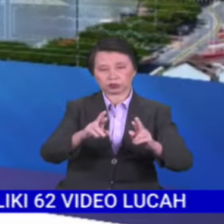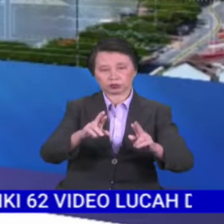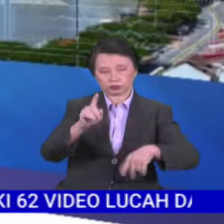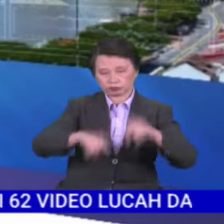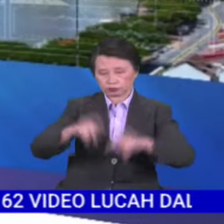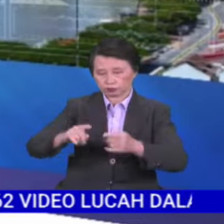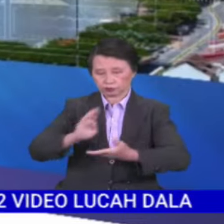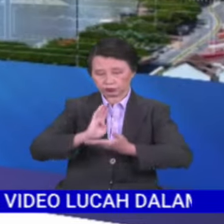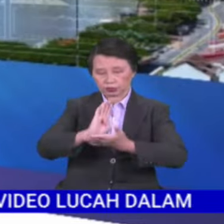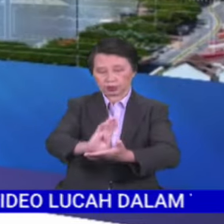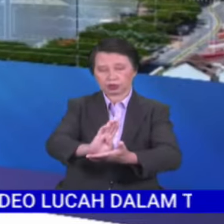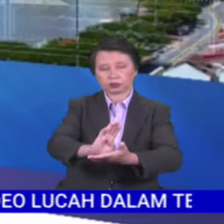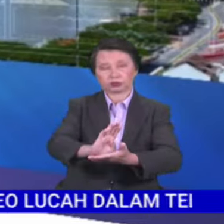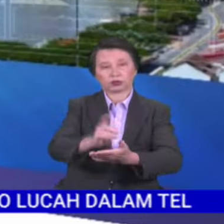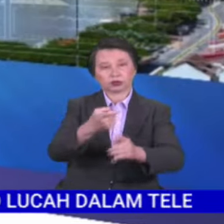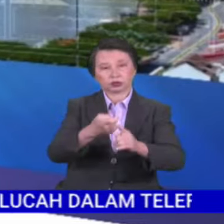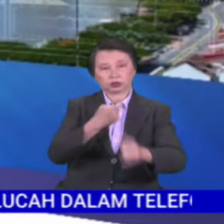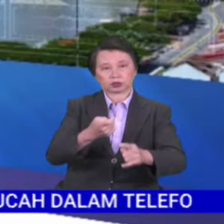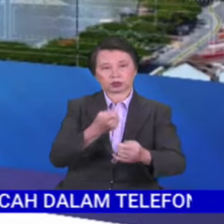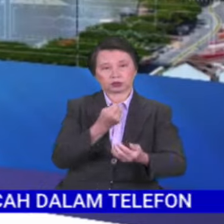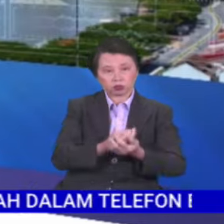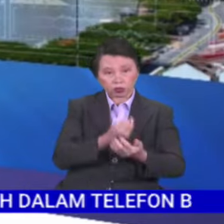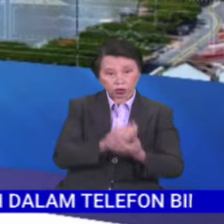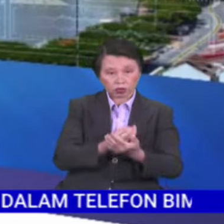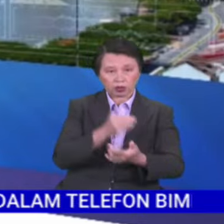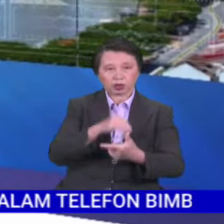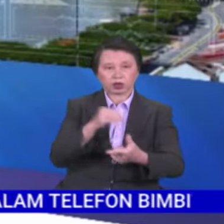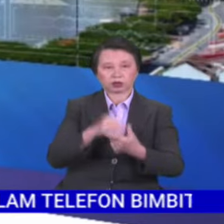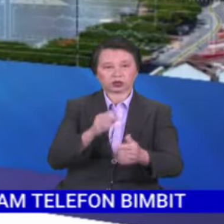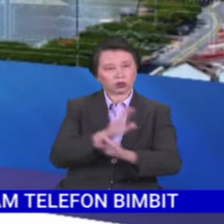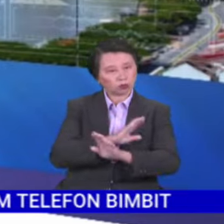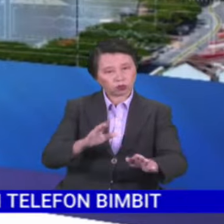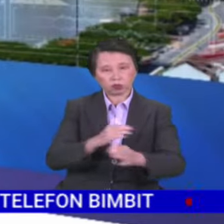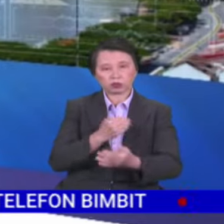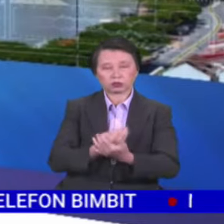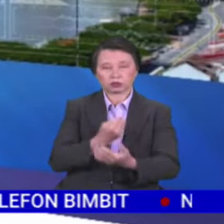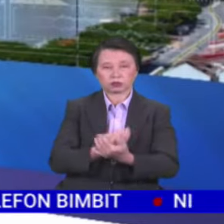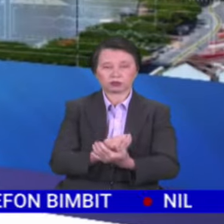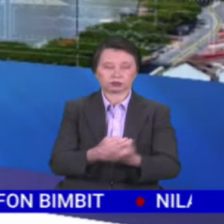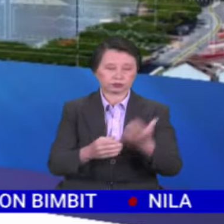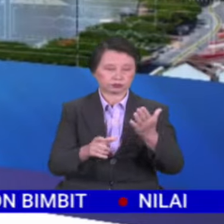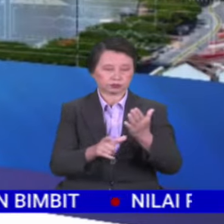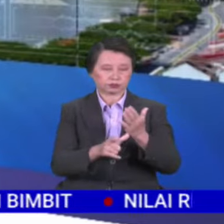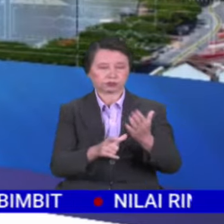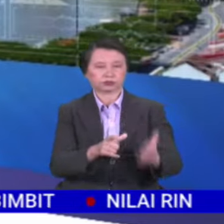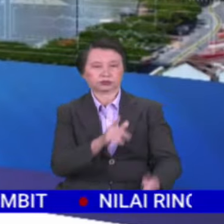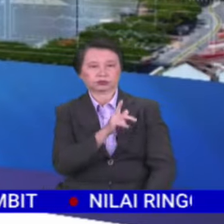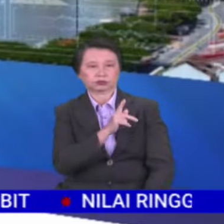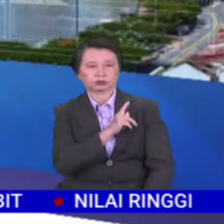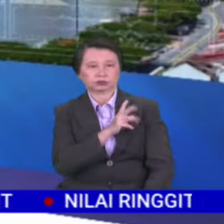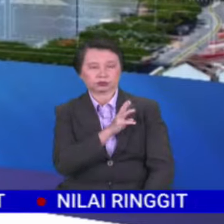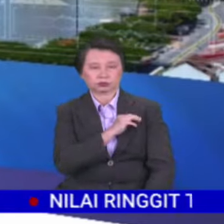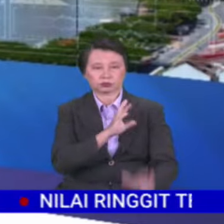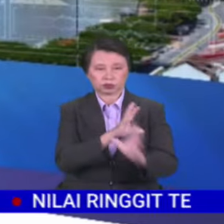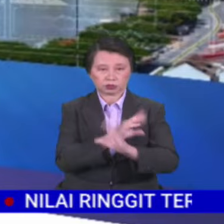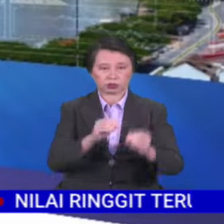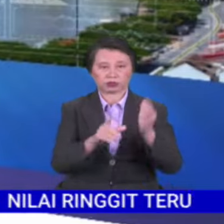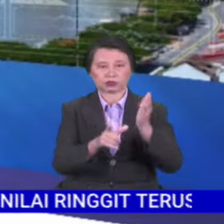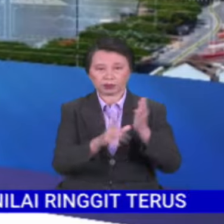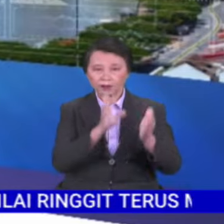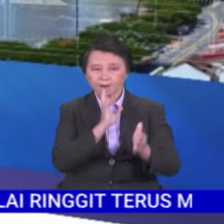pelbagai bantuan, tidak kira dari segi kewangan atau bukan kewangan. Timbalan Premier Dato' Amarawan Tengali Hassan